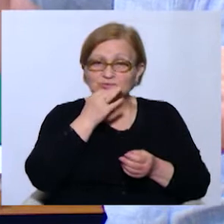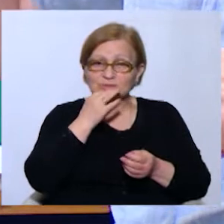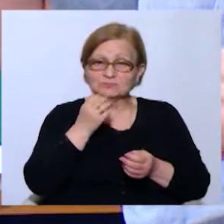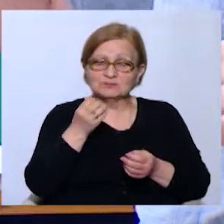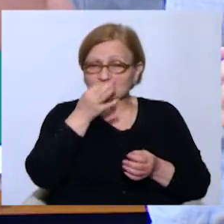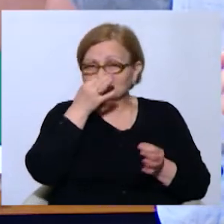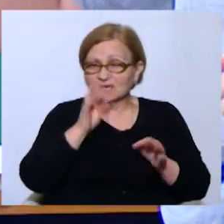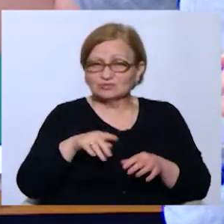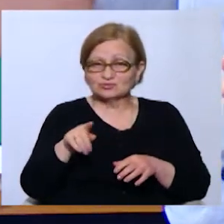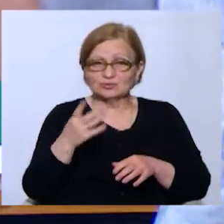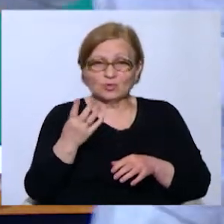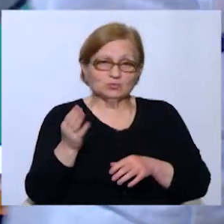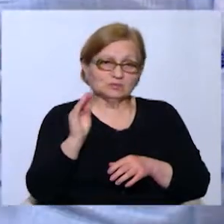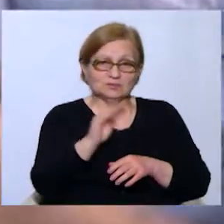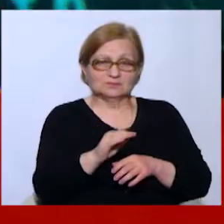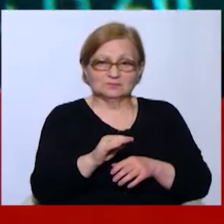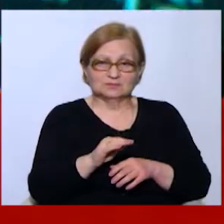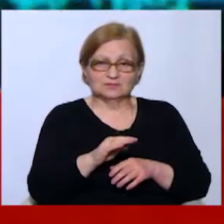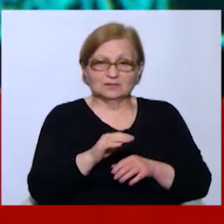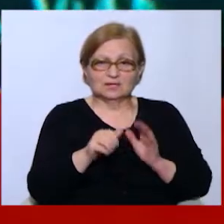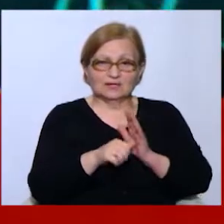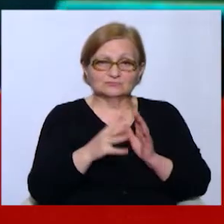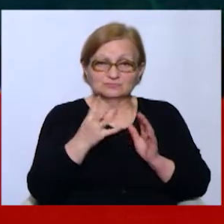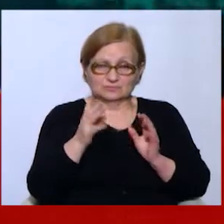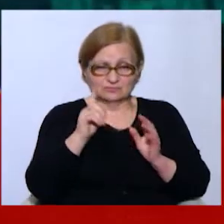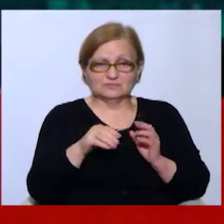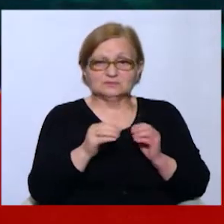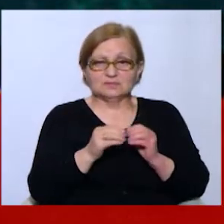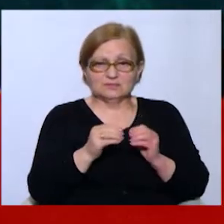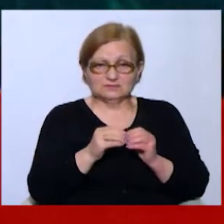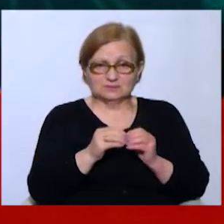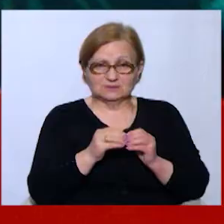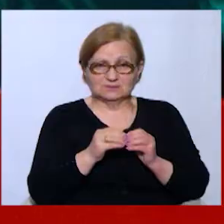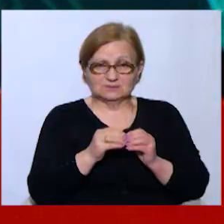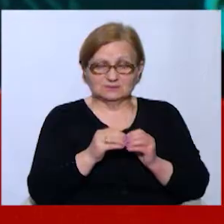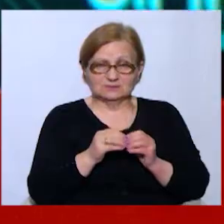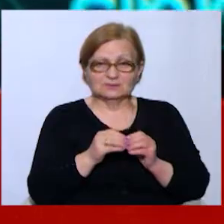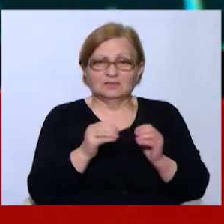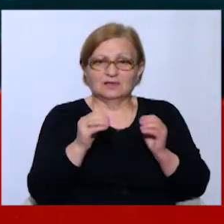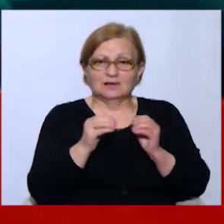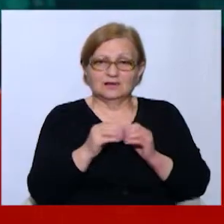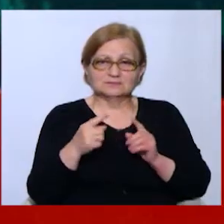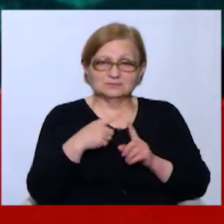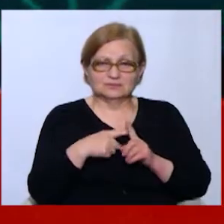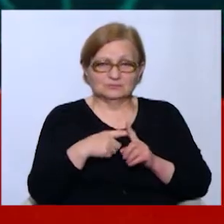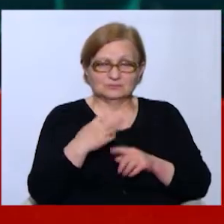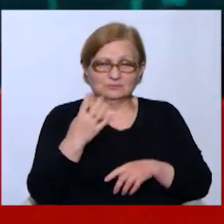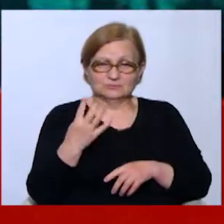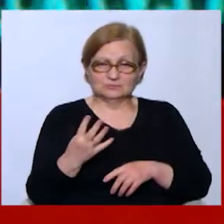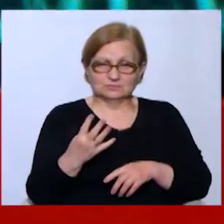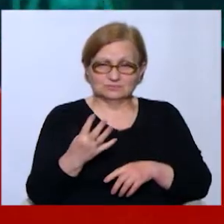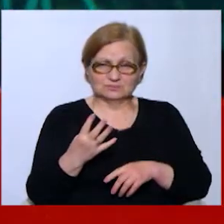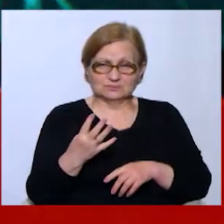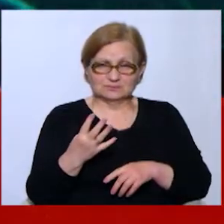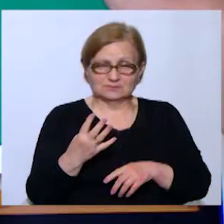დავუმატებთ დარჩენილ 4-ს. 6 და 4, ვიცით, არის 10. 10-ს